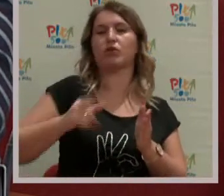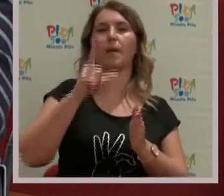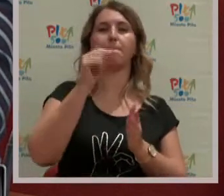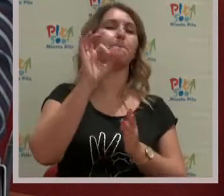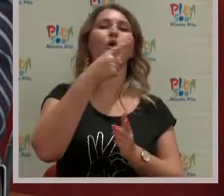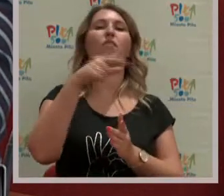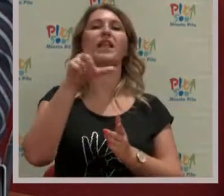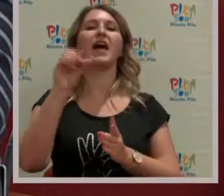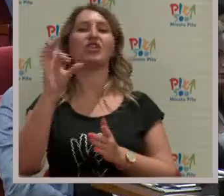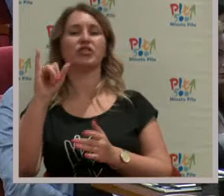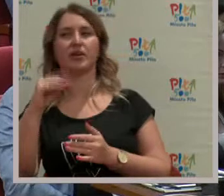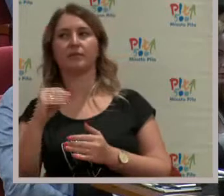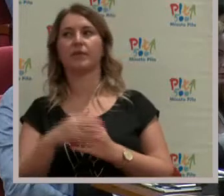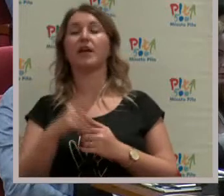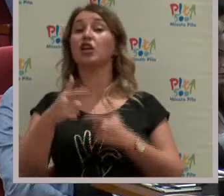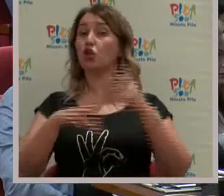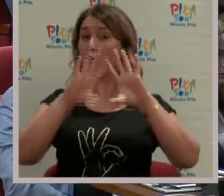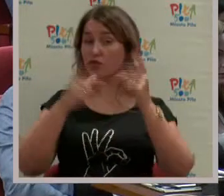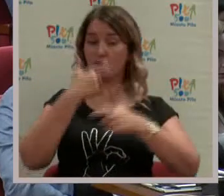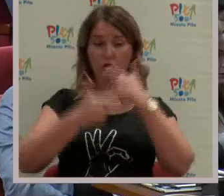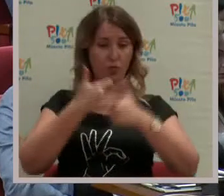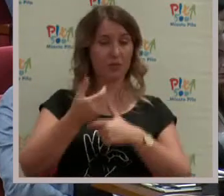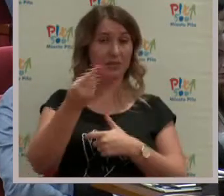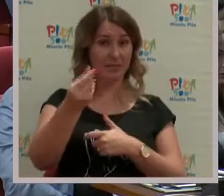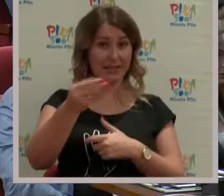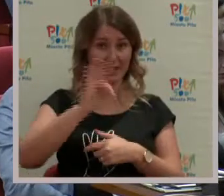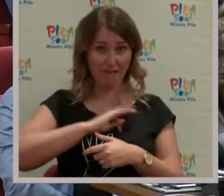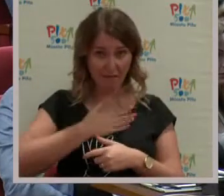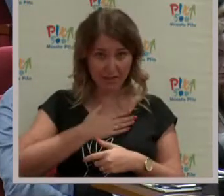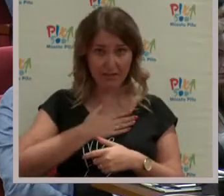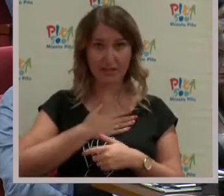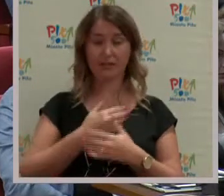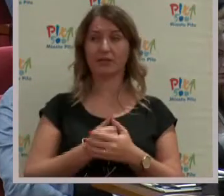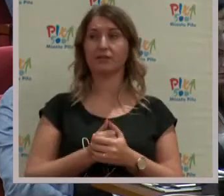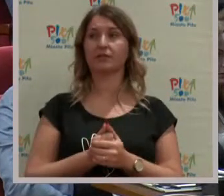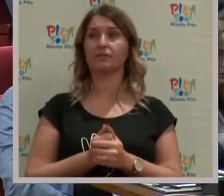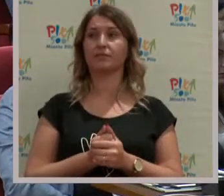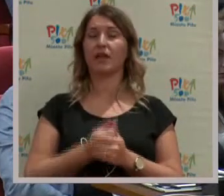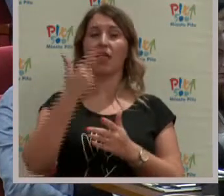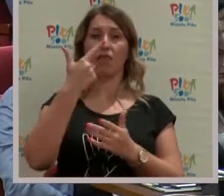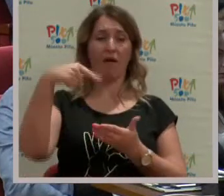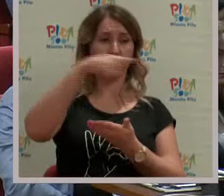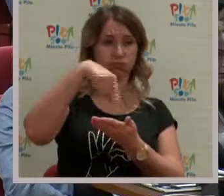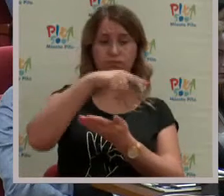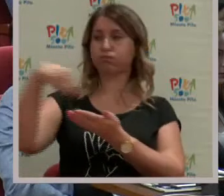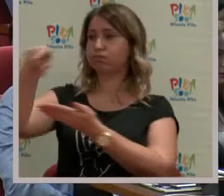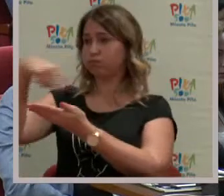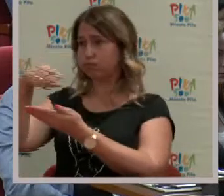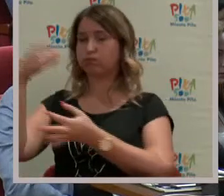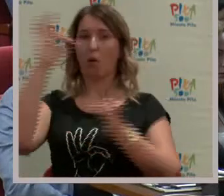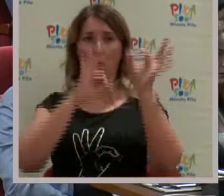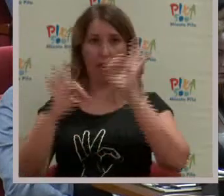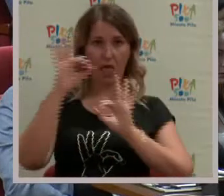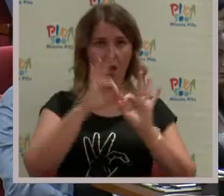zrealizowaliśmy właściwie ze środków własnych to całe przedsięwzięcie dwa ronda bardzo skomplikowane o dużym